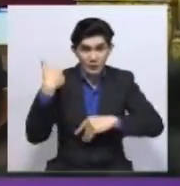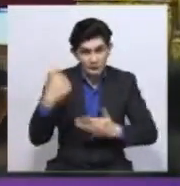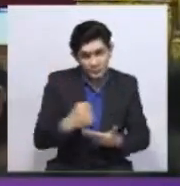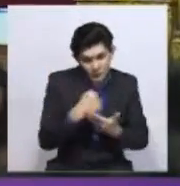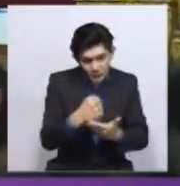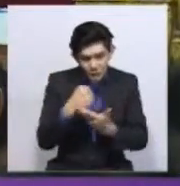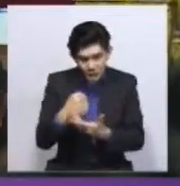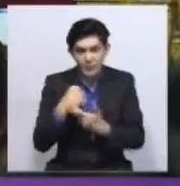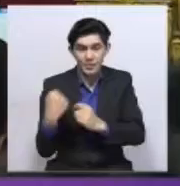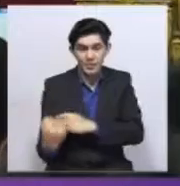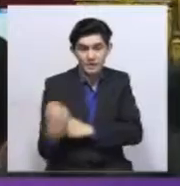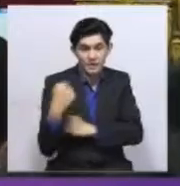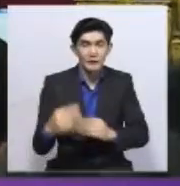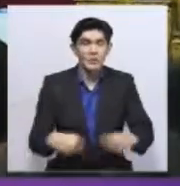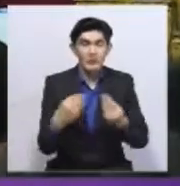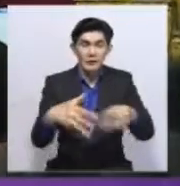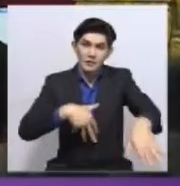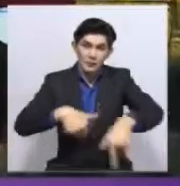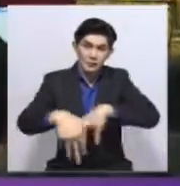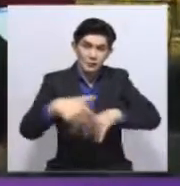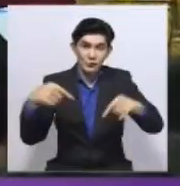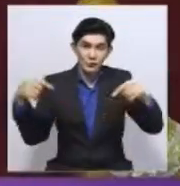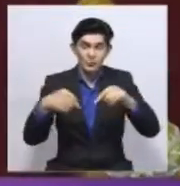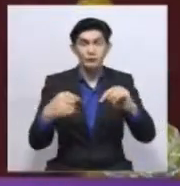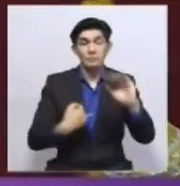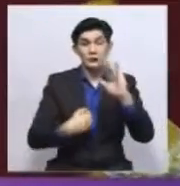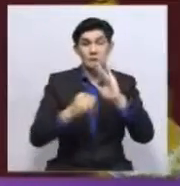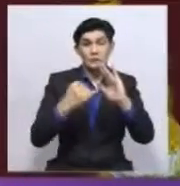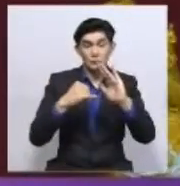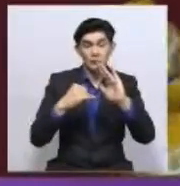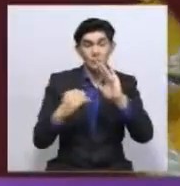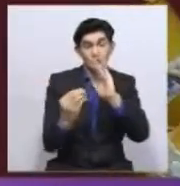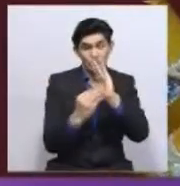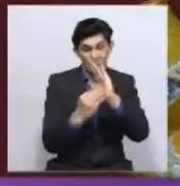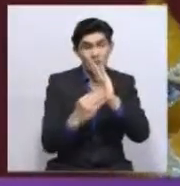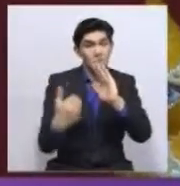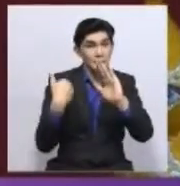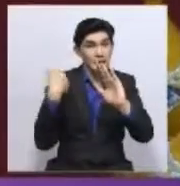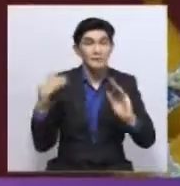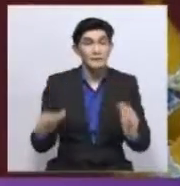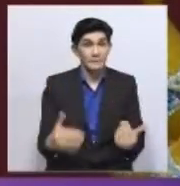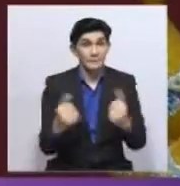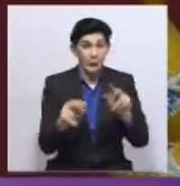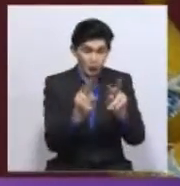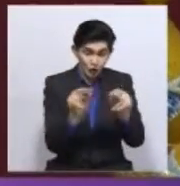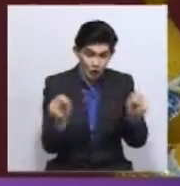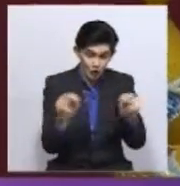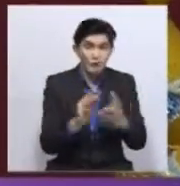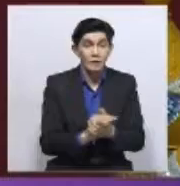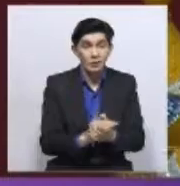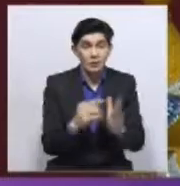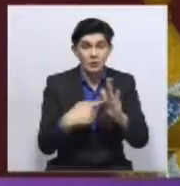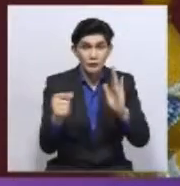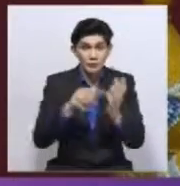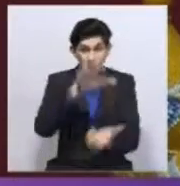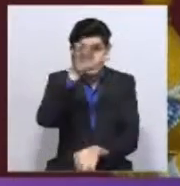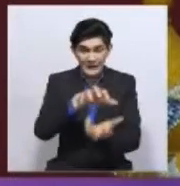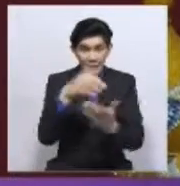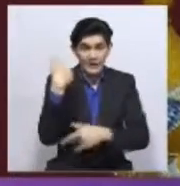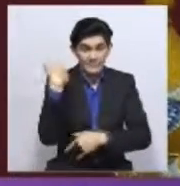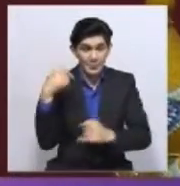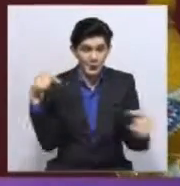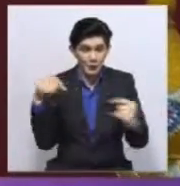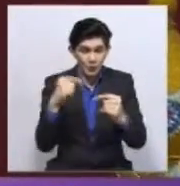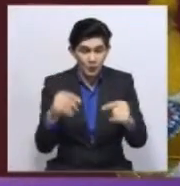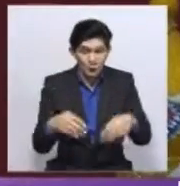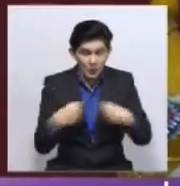การเสริมสร้างความเข้มแข็งแก่ชุมชนในทุกพื้นที่กรุงเทพมหานครนนทบุรีและสมุทรปราการผ่